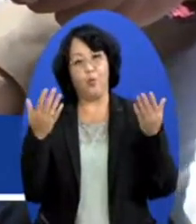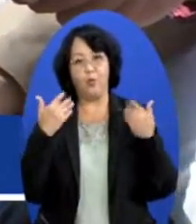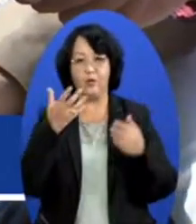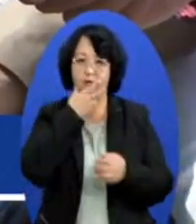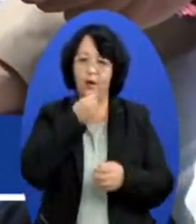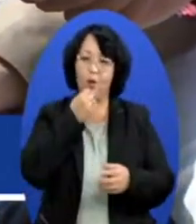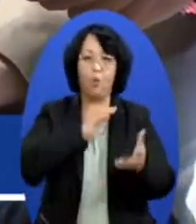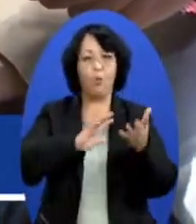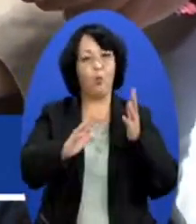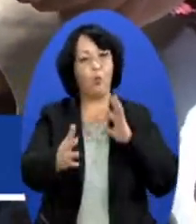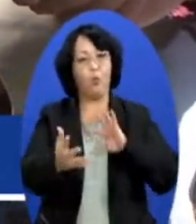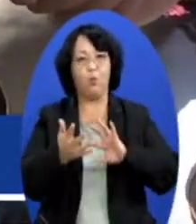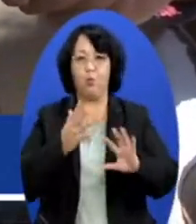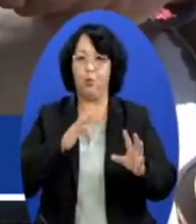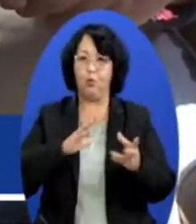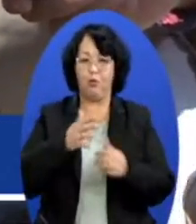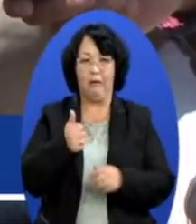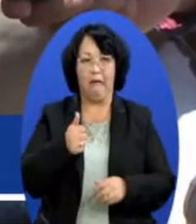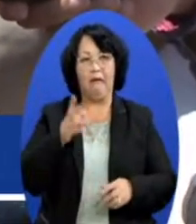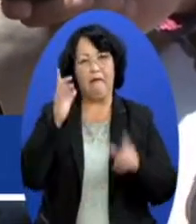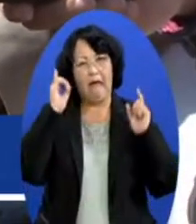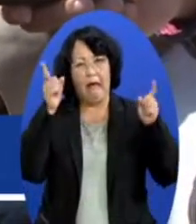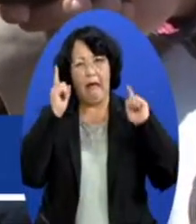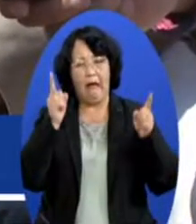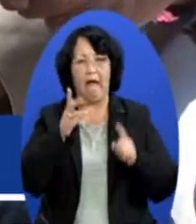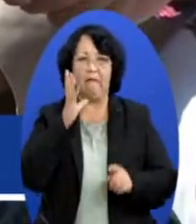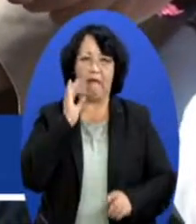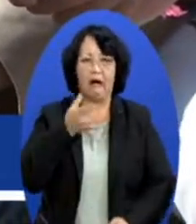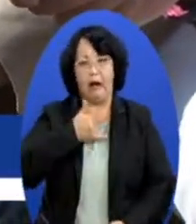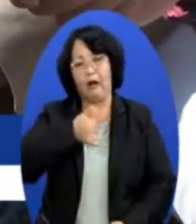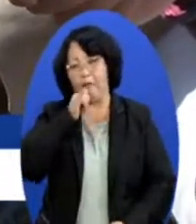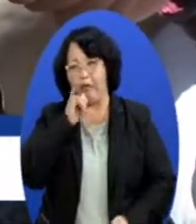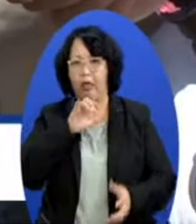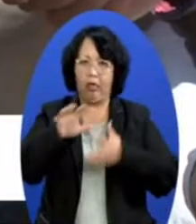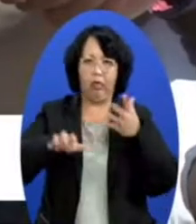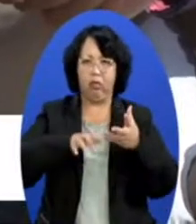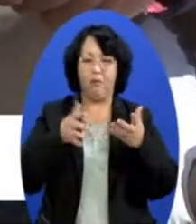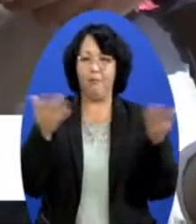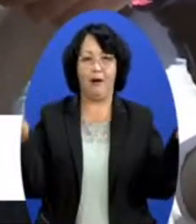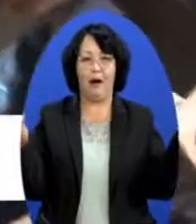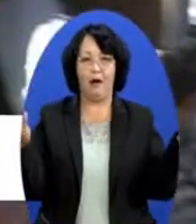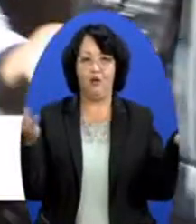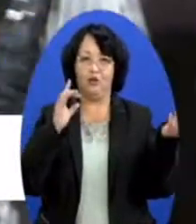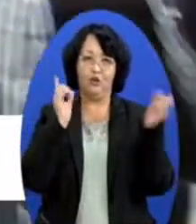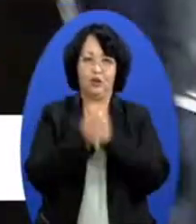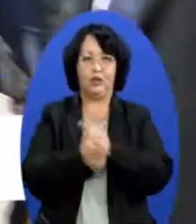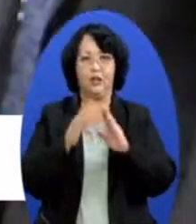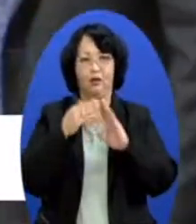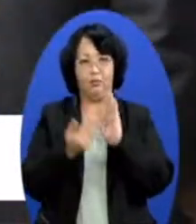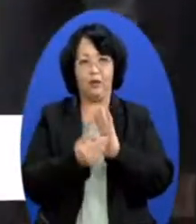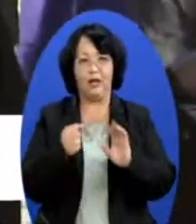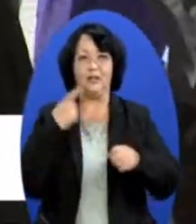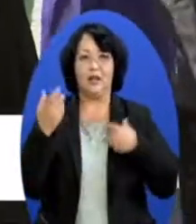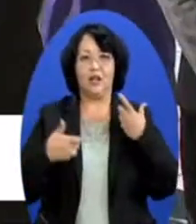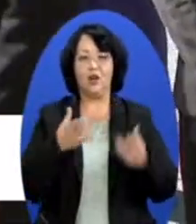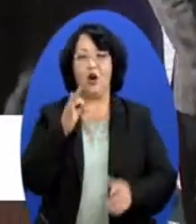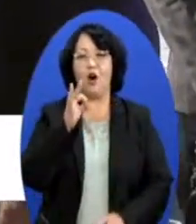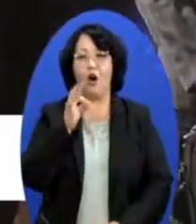баар цэнгэний газраар гэр бүлийн юм үлээж явдаг байсан бол энд бол одоо тийм байхгүй гэр бүлийн аз жаргалын ордон гэдэг болчиход байгаа. Миний